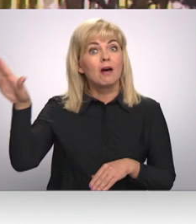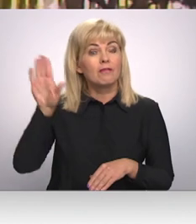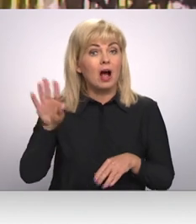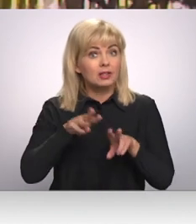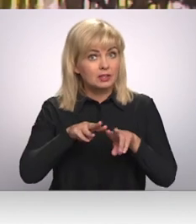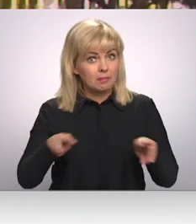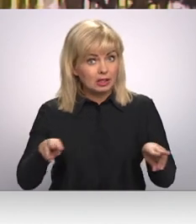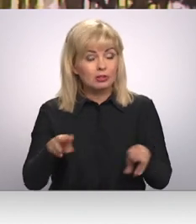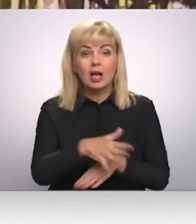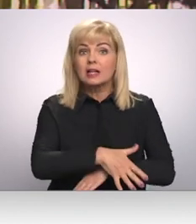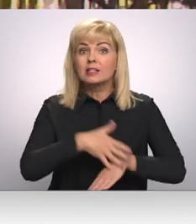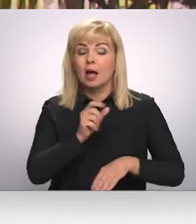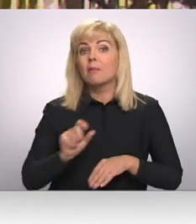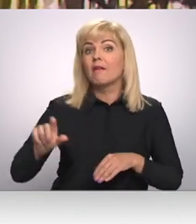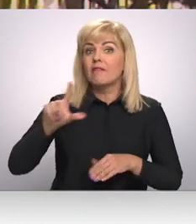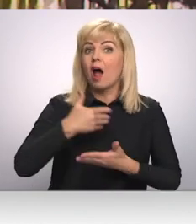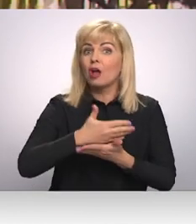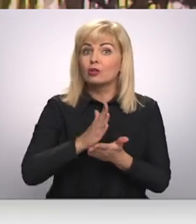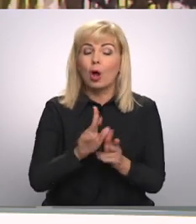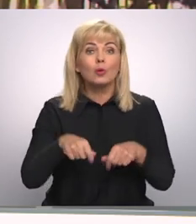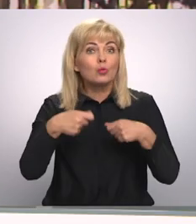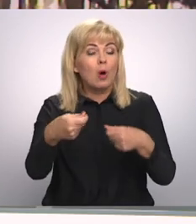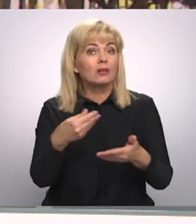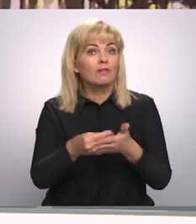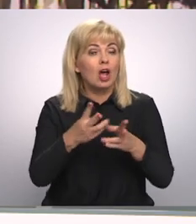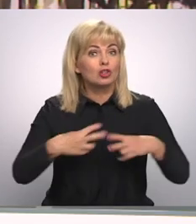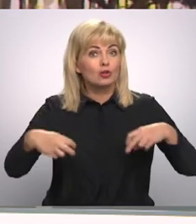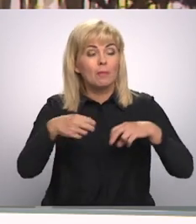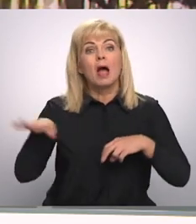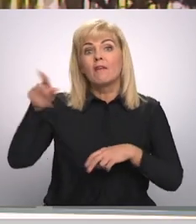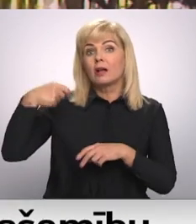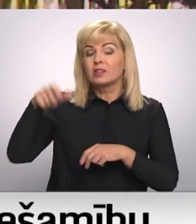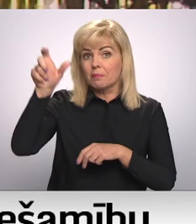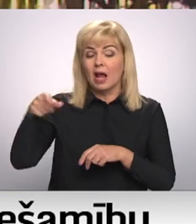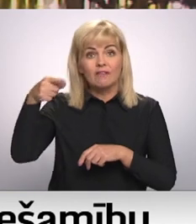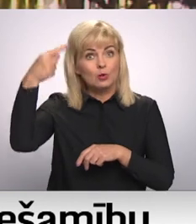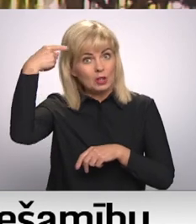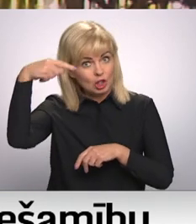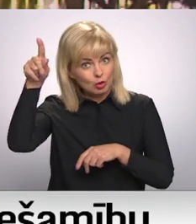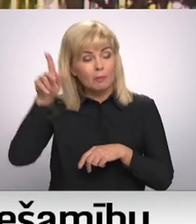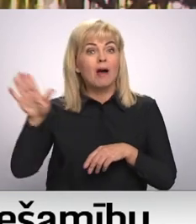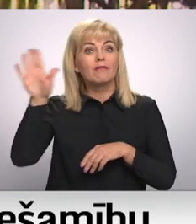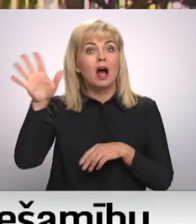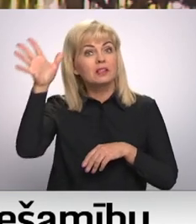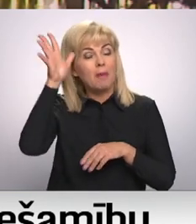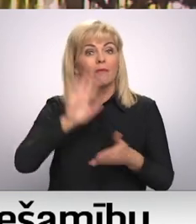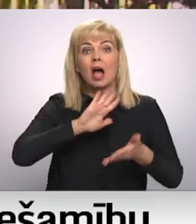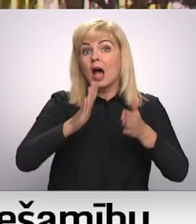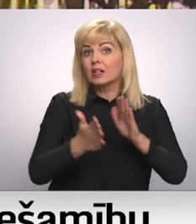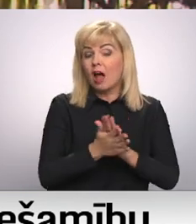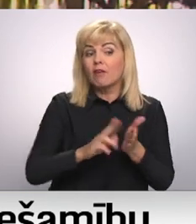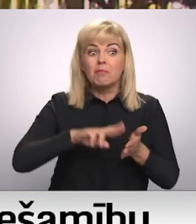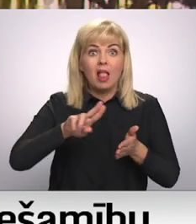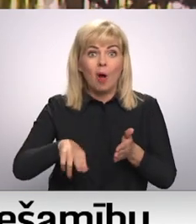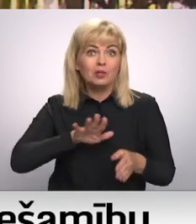ministri? Saeimas vairākums šodien nodeva vērtēšanai komisijām valsts prezidenta iniciatīvu par valsts pārvaldes reformu, kas